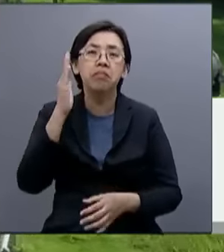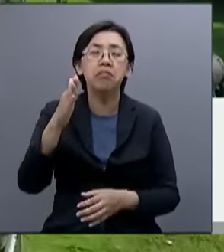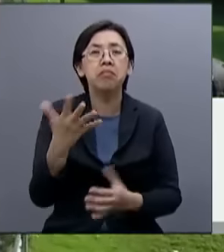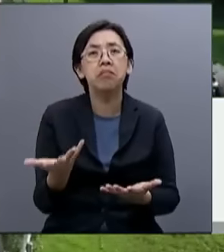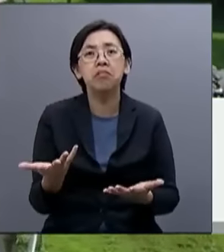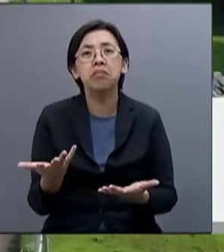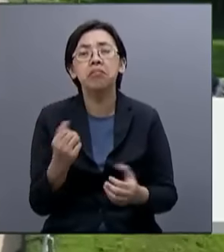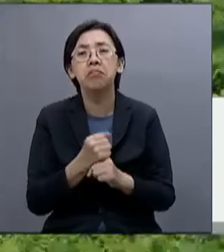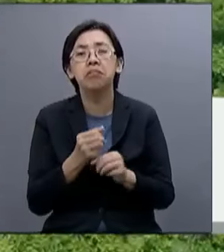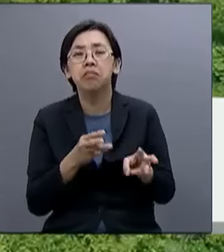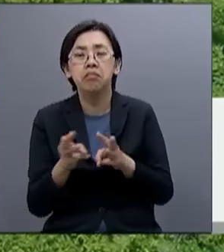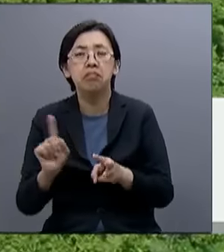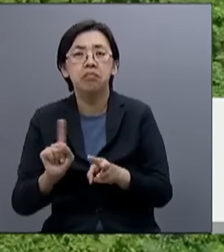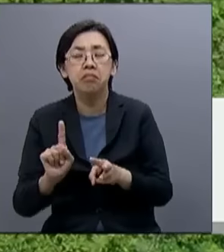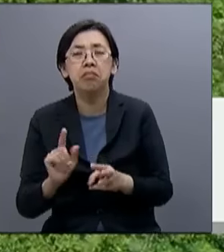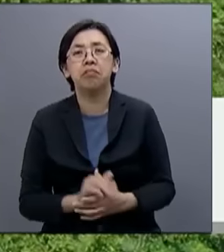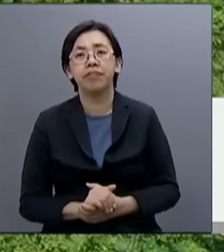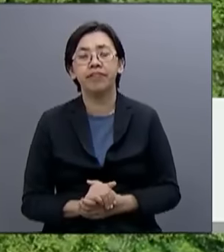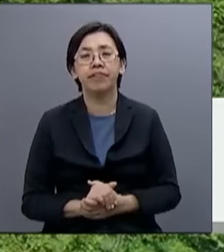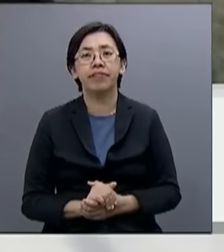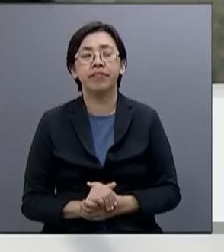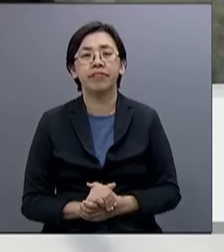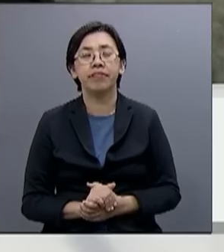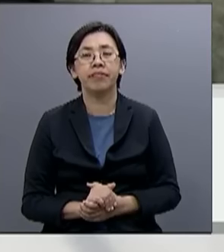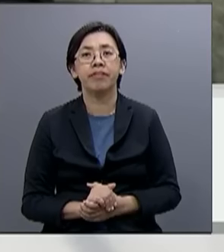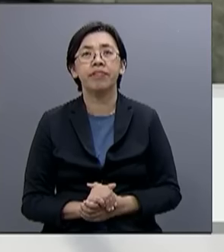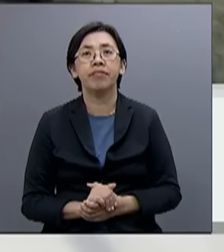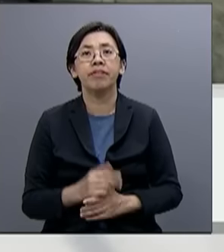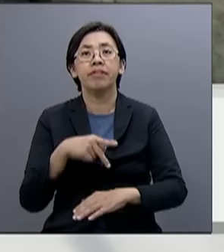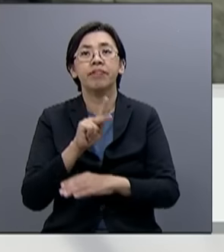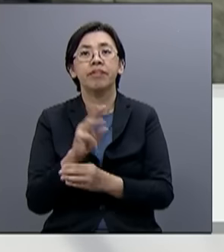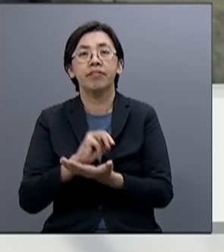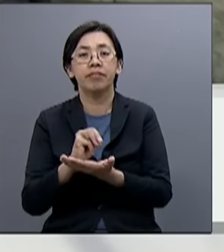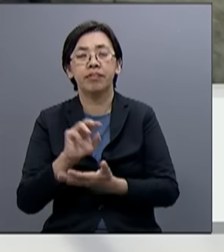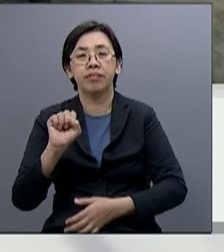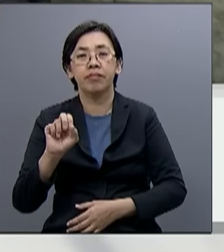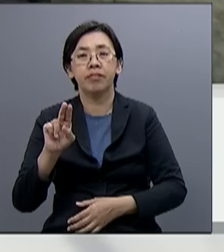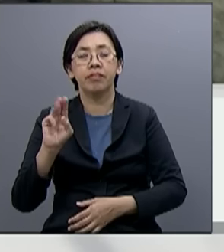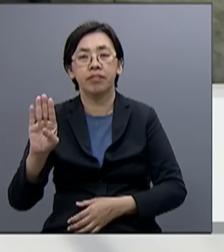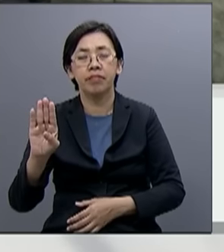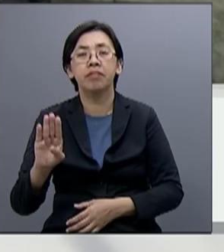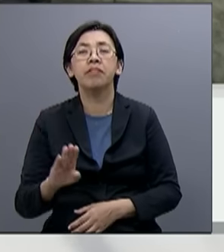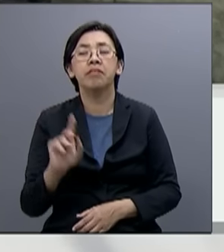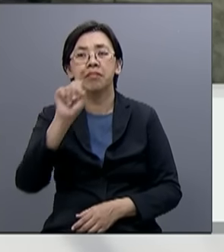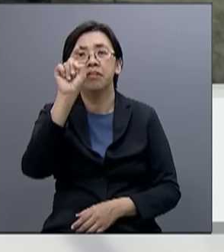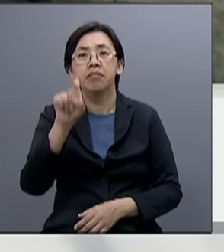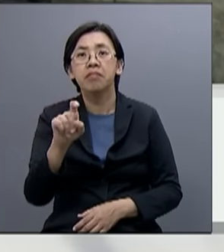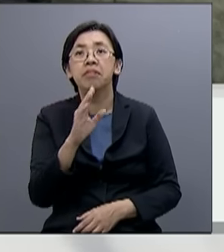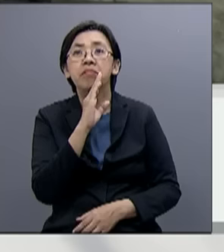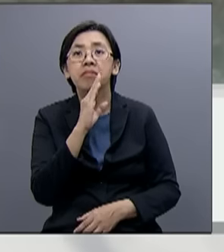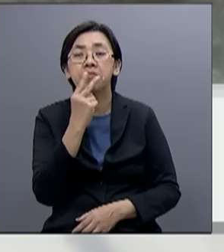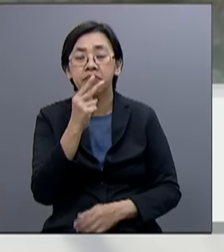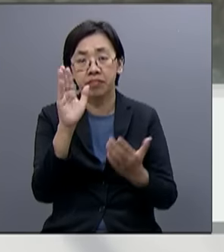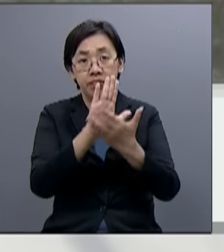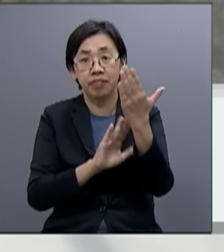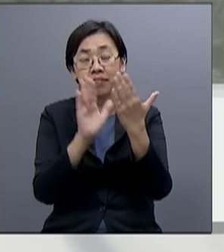จะทำยังไกันต่อคุณผานุเดชเกิดมาริประทานมลเลนิทธ์สืบาคาเสถียนตงคอสังเกตแบนี้นะคะว่าถ้าเกิดไปดูแผน